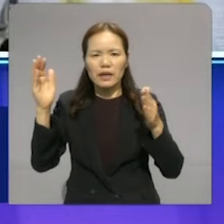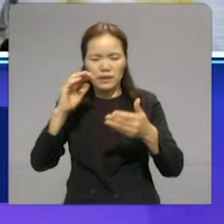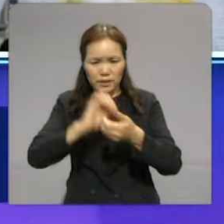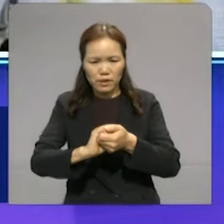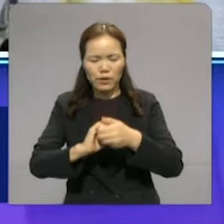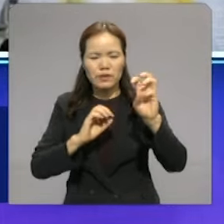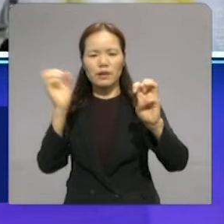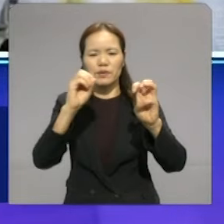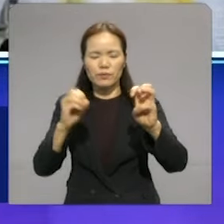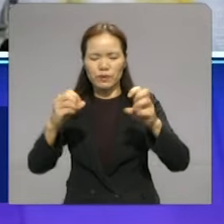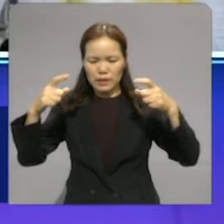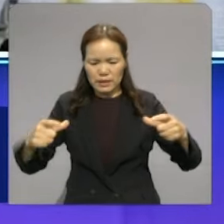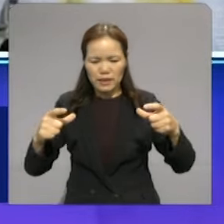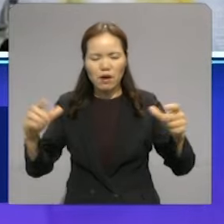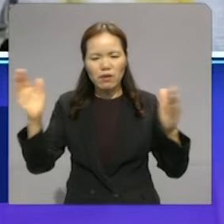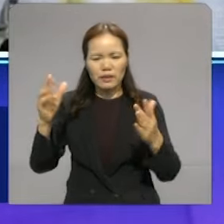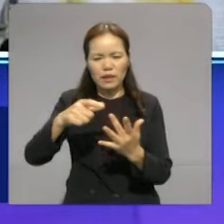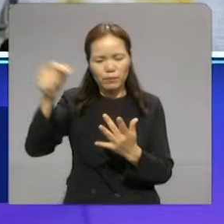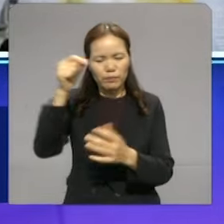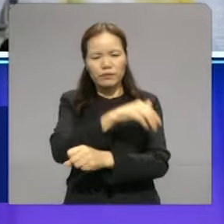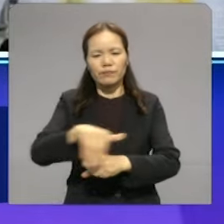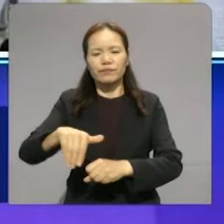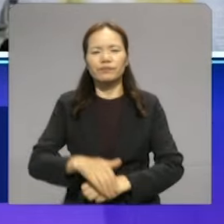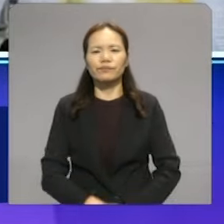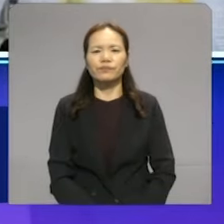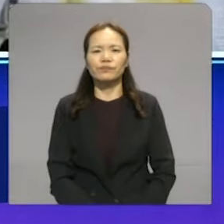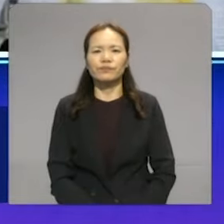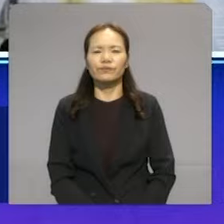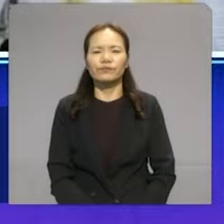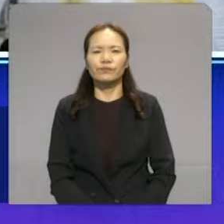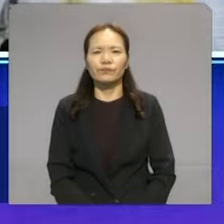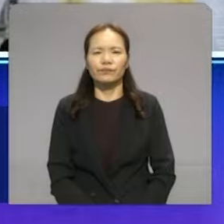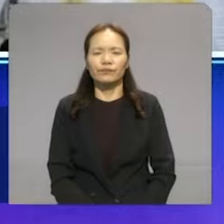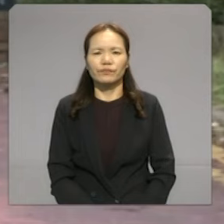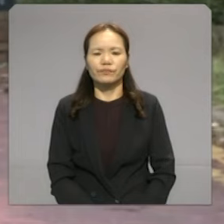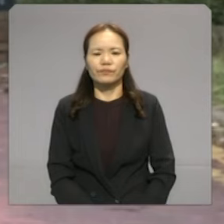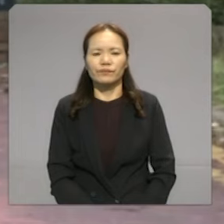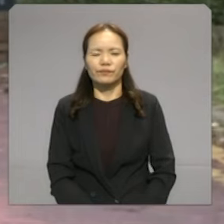정원의 30%를 지역 인재로 뽑겠다는 계획입니다. 이정현 기자입니다.